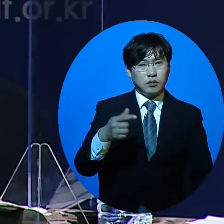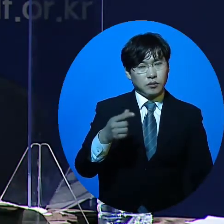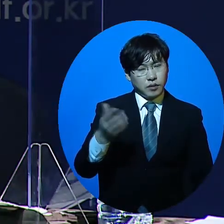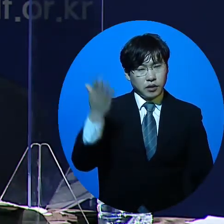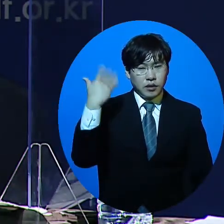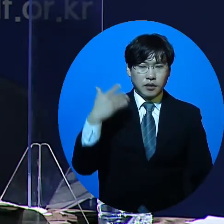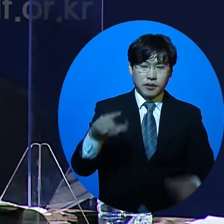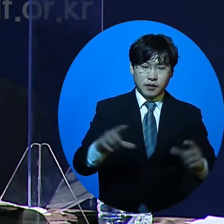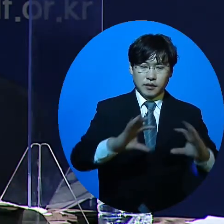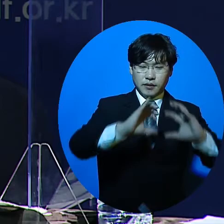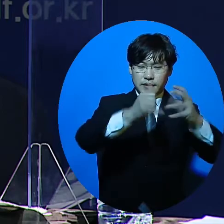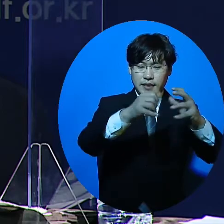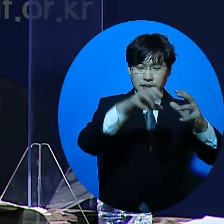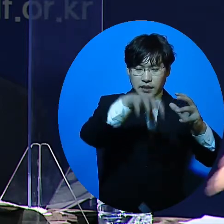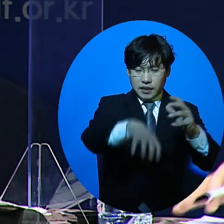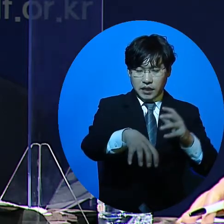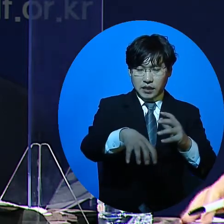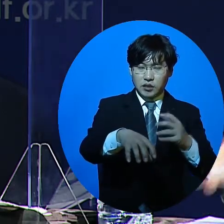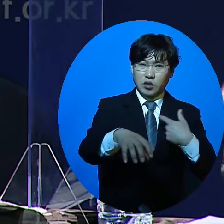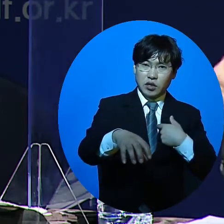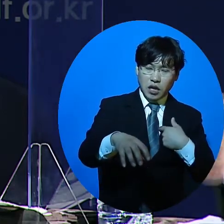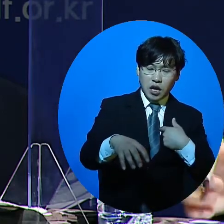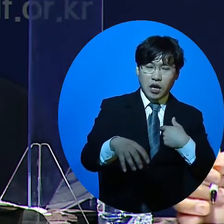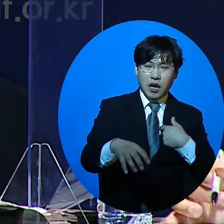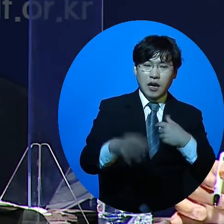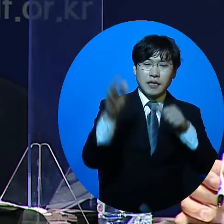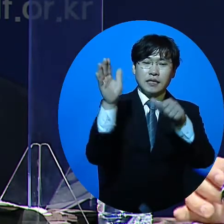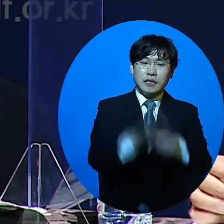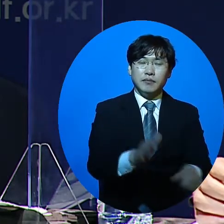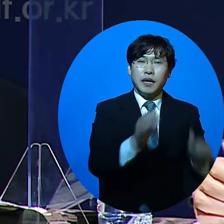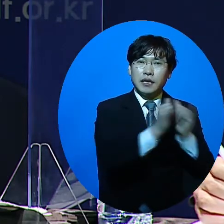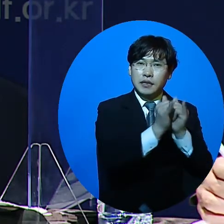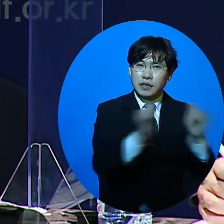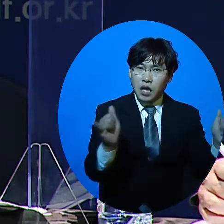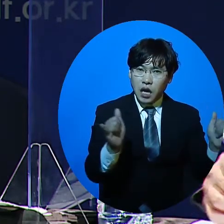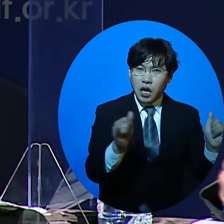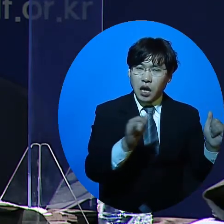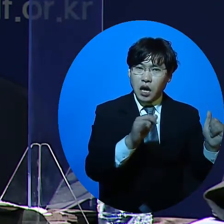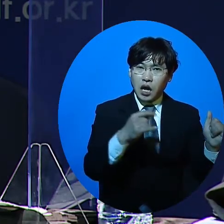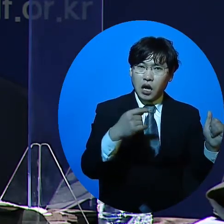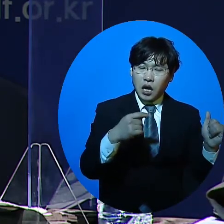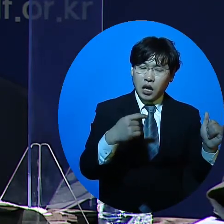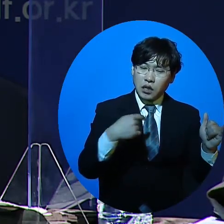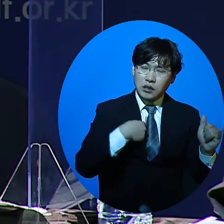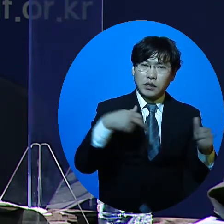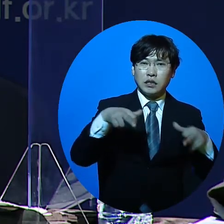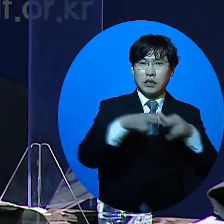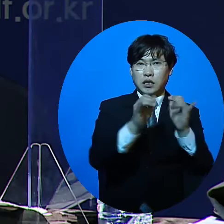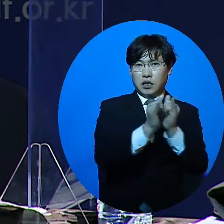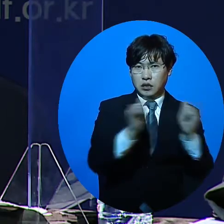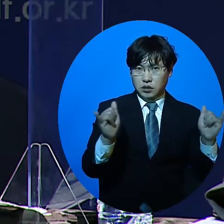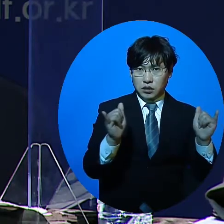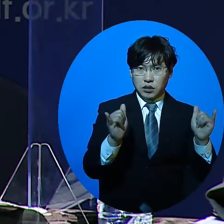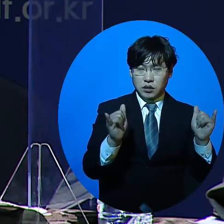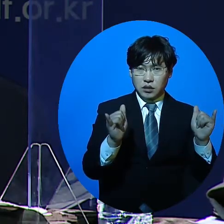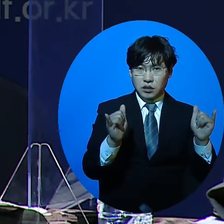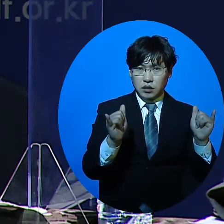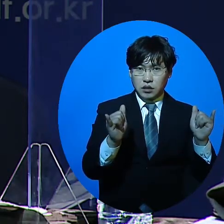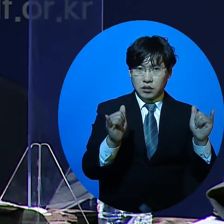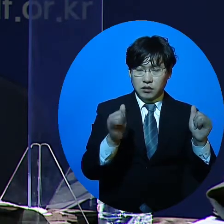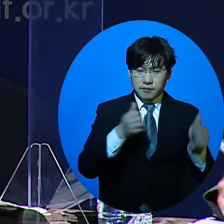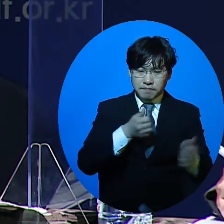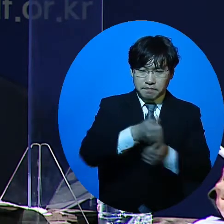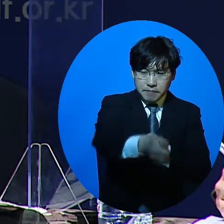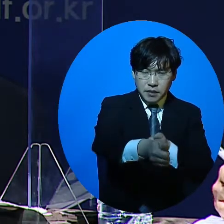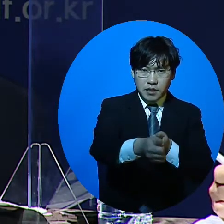보면 세상에서 루저로 통할 수밖에 없었던 그 현실 속에서 그